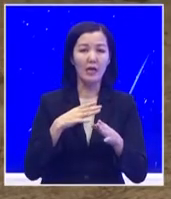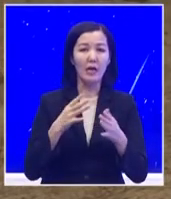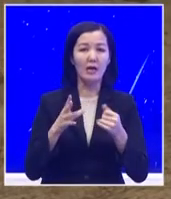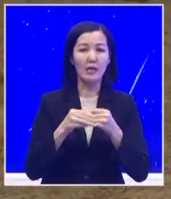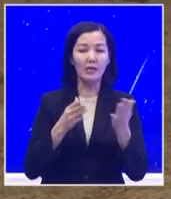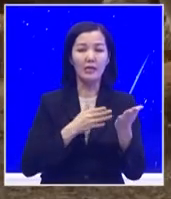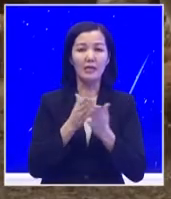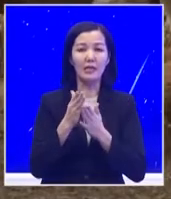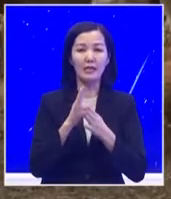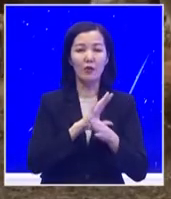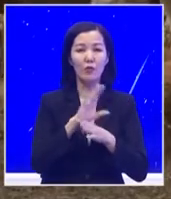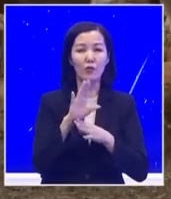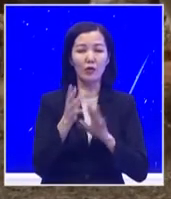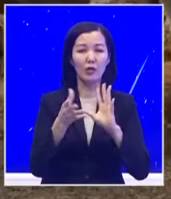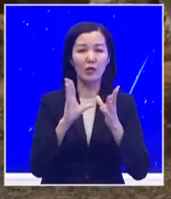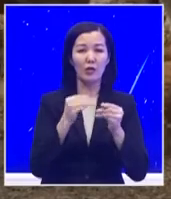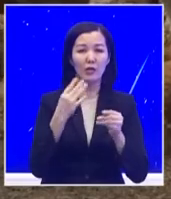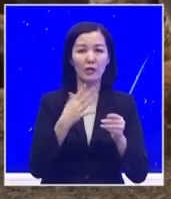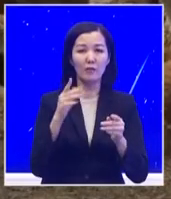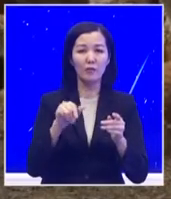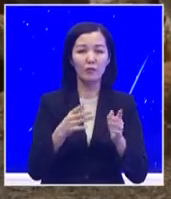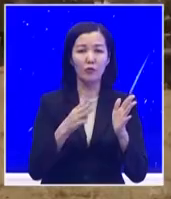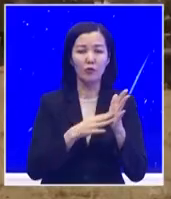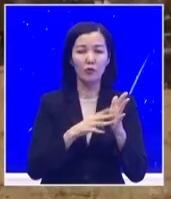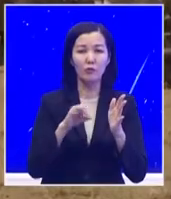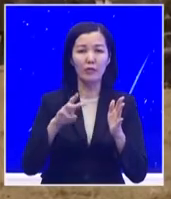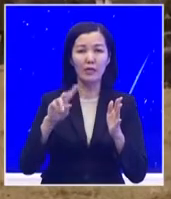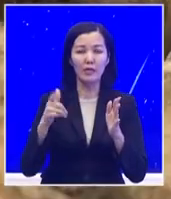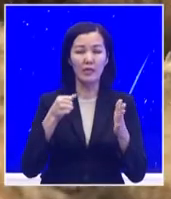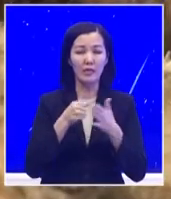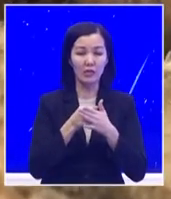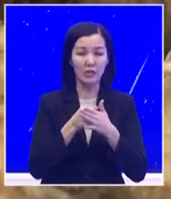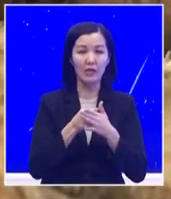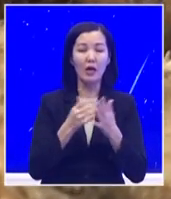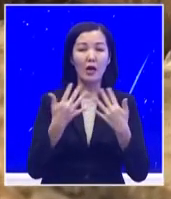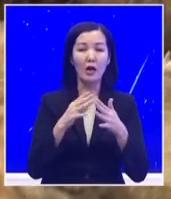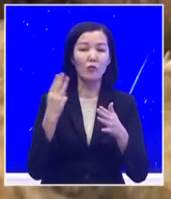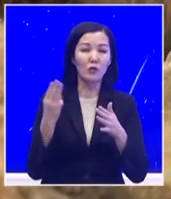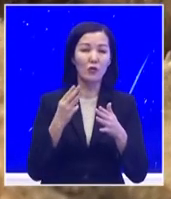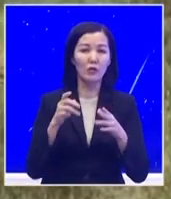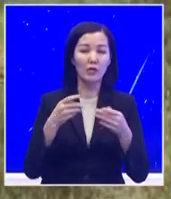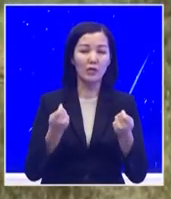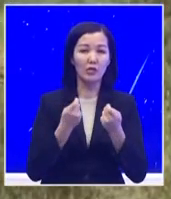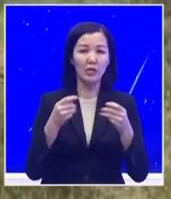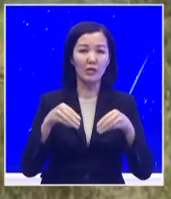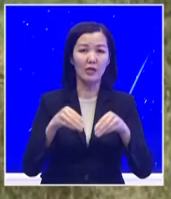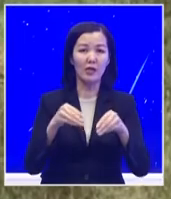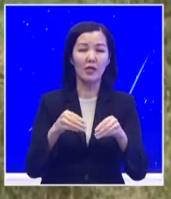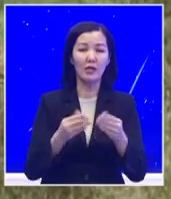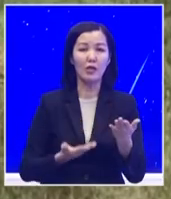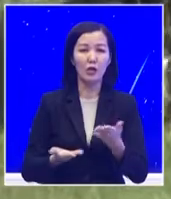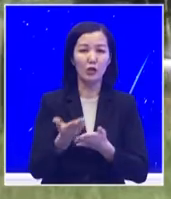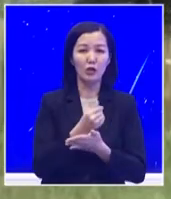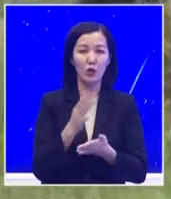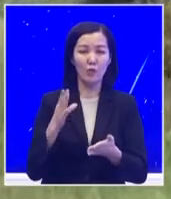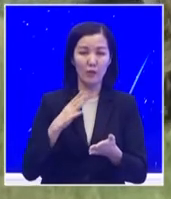бойынша өндірілген өнім көлемі 45,19 миллиард теңгеге жеткен. Мал басы мен егін шаруашылығында да түсім мол.